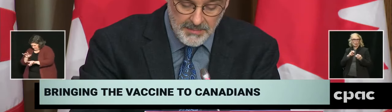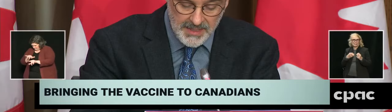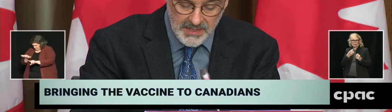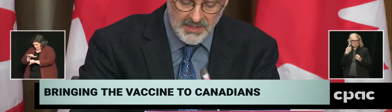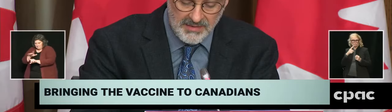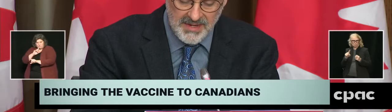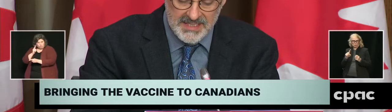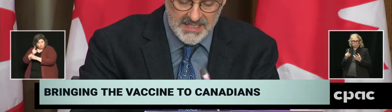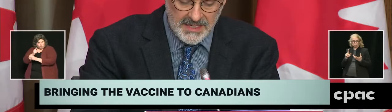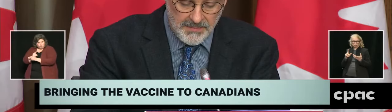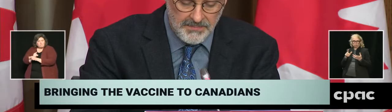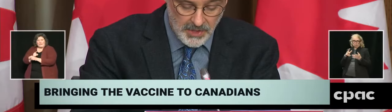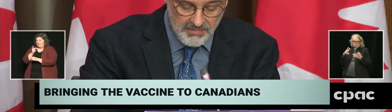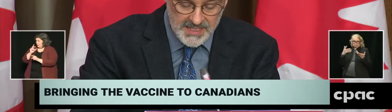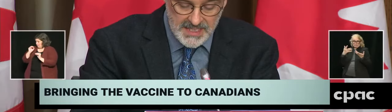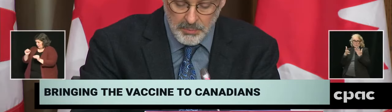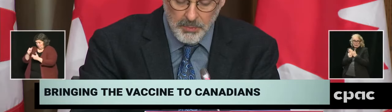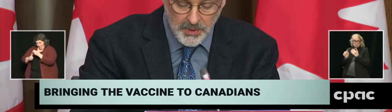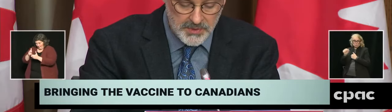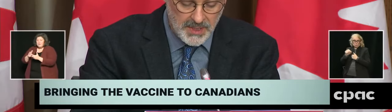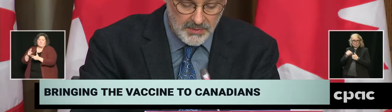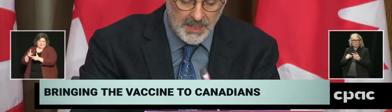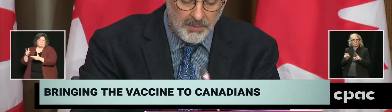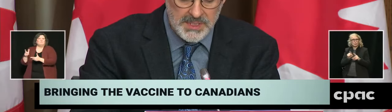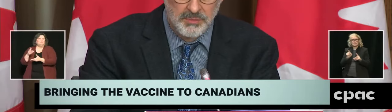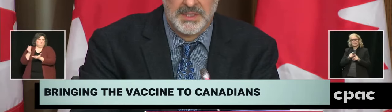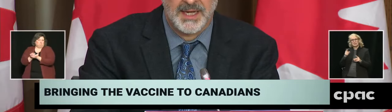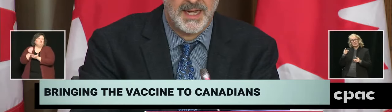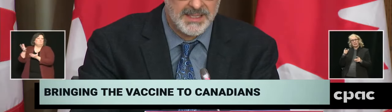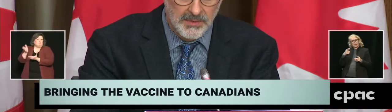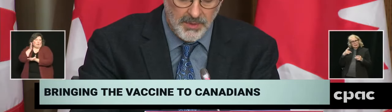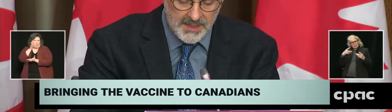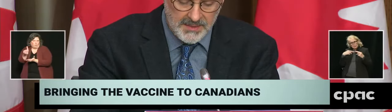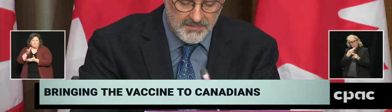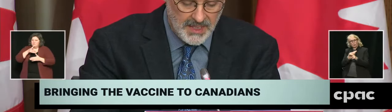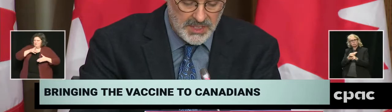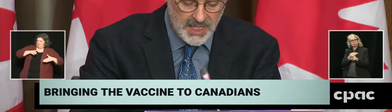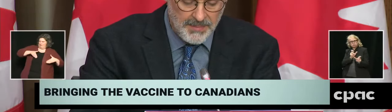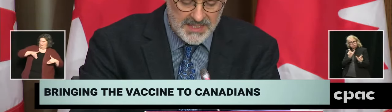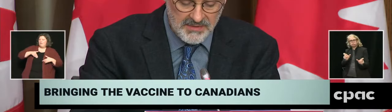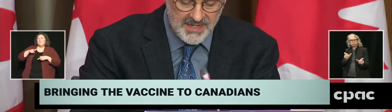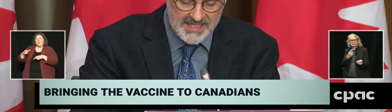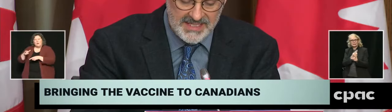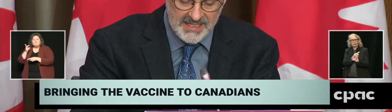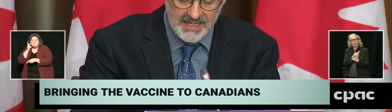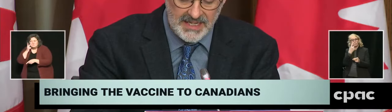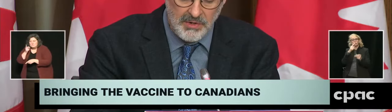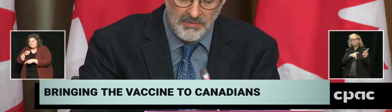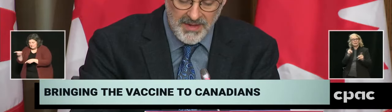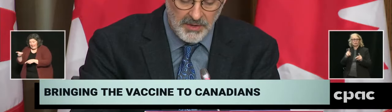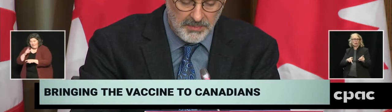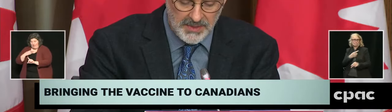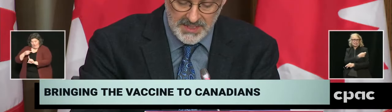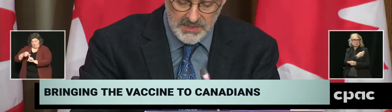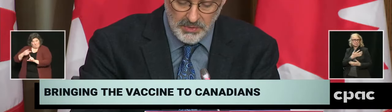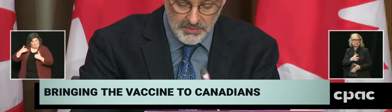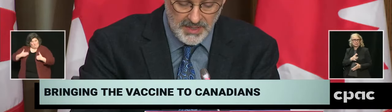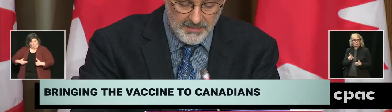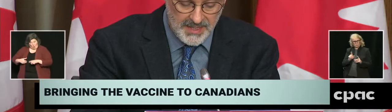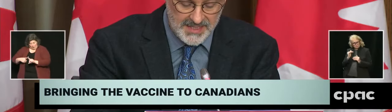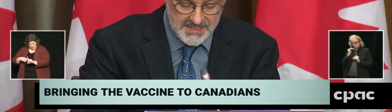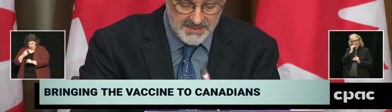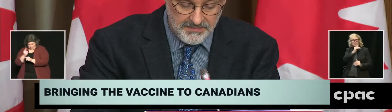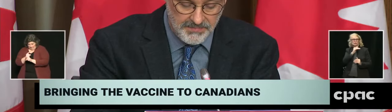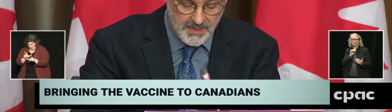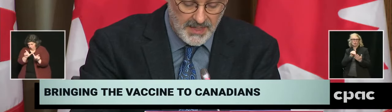et établir que le vaccin peut produire une réponse immunitaire adéquate chez les personnes vaccinées et qu'il confère une protection contre